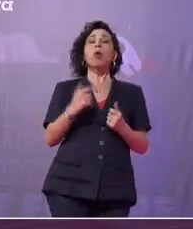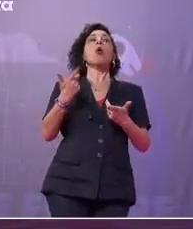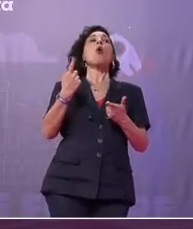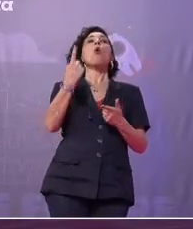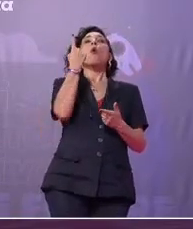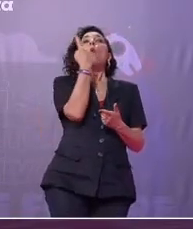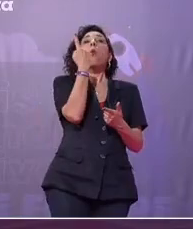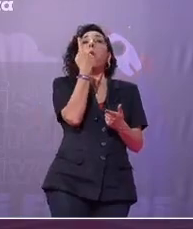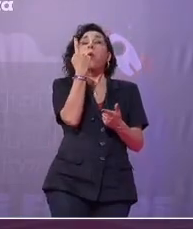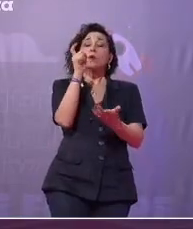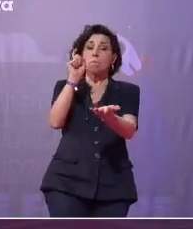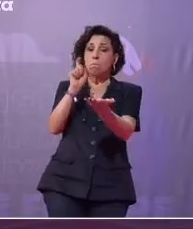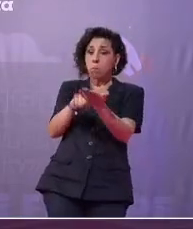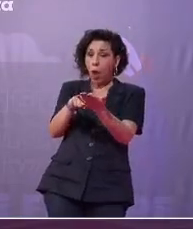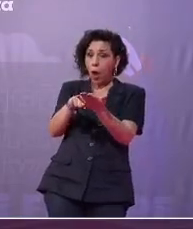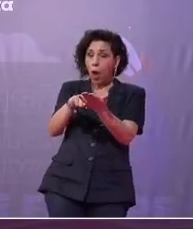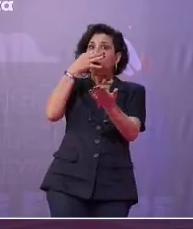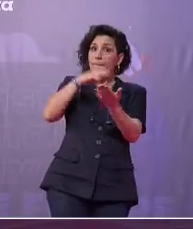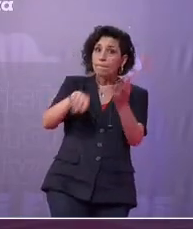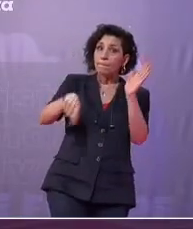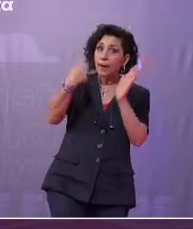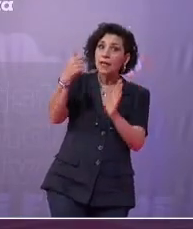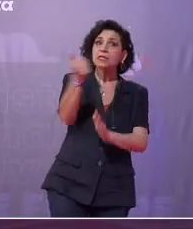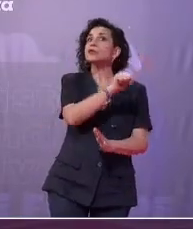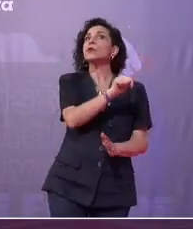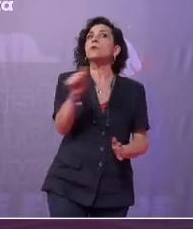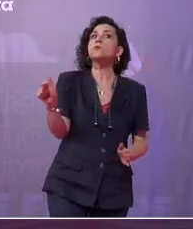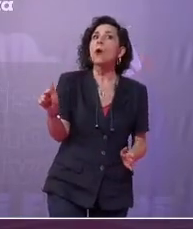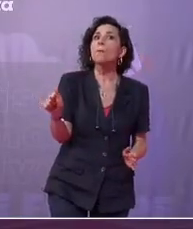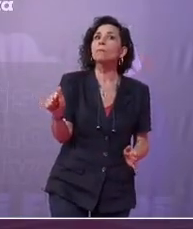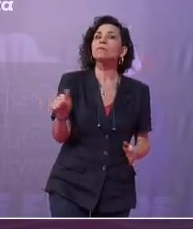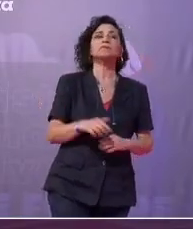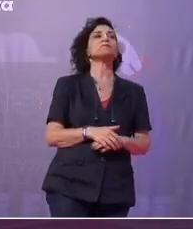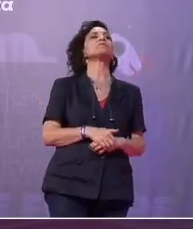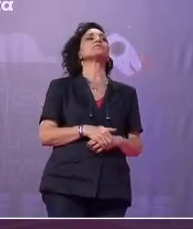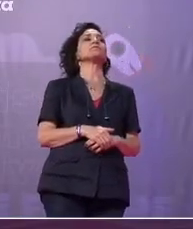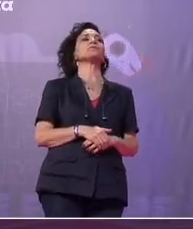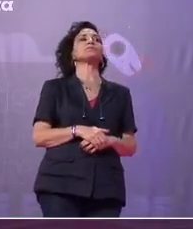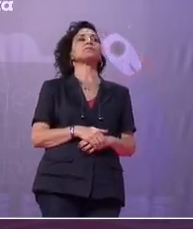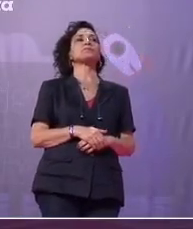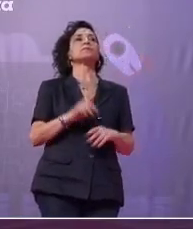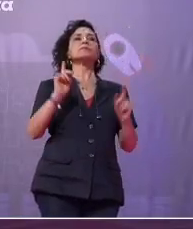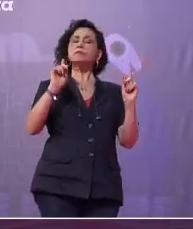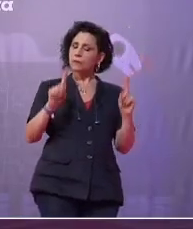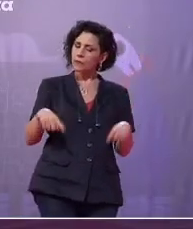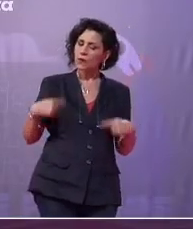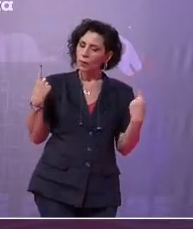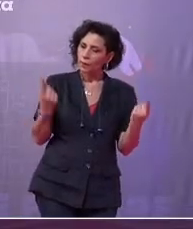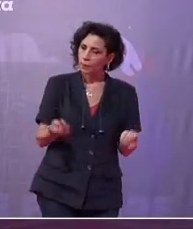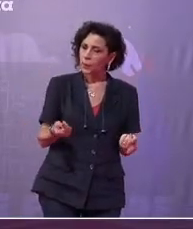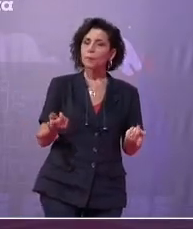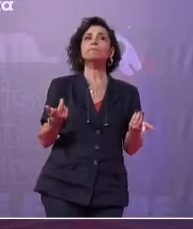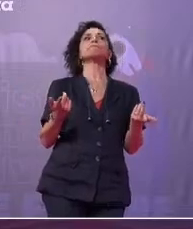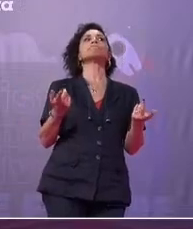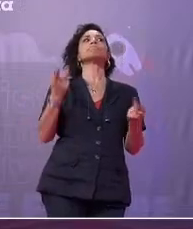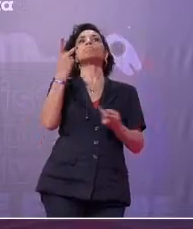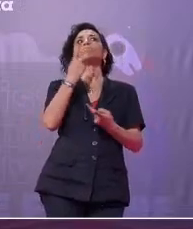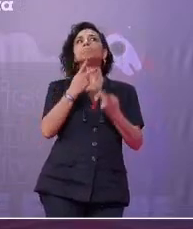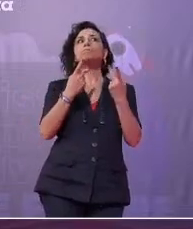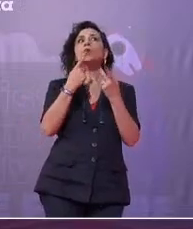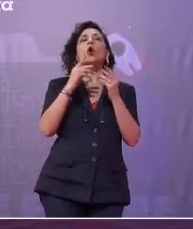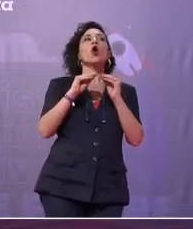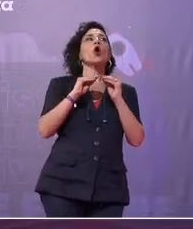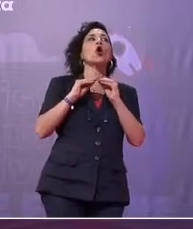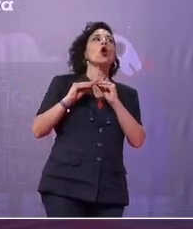una voce ancora cerchiamo di adottare il più velocemente possibile tutte le